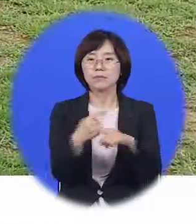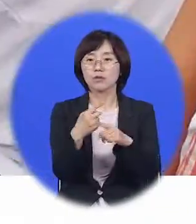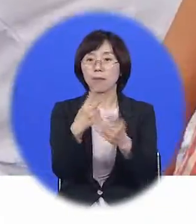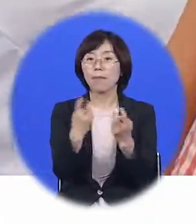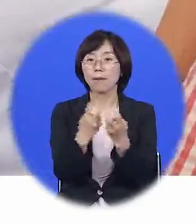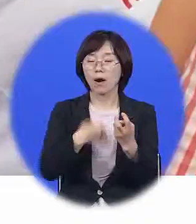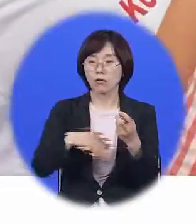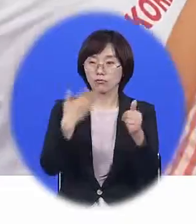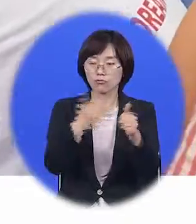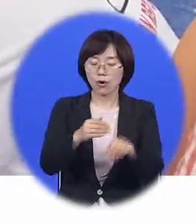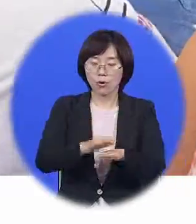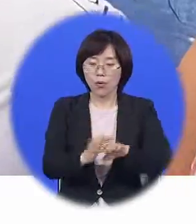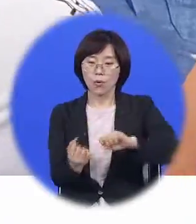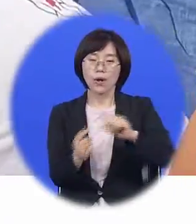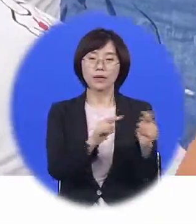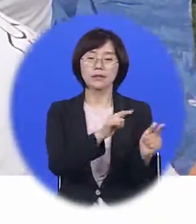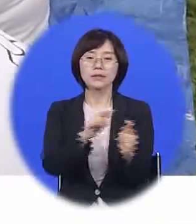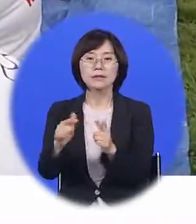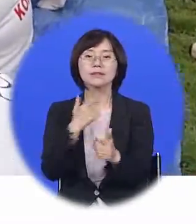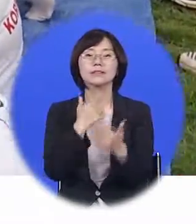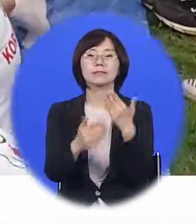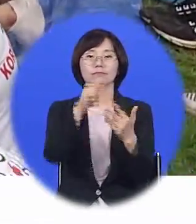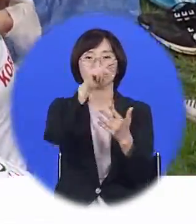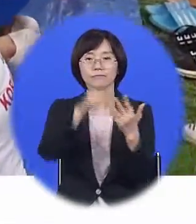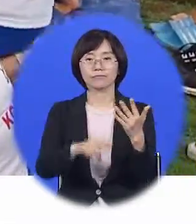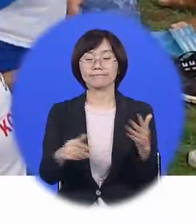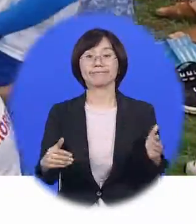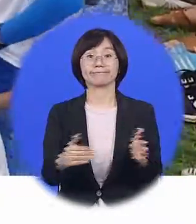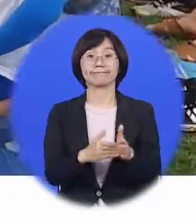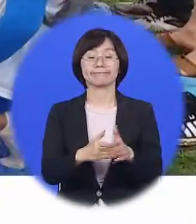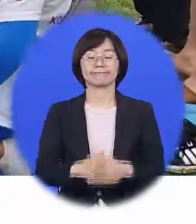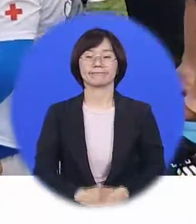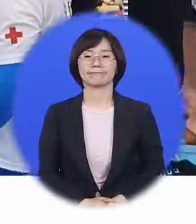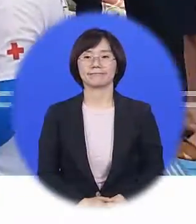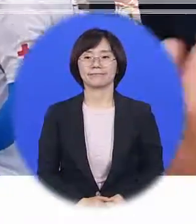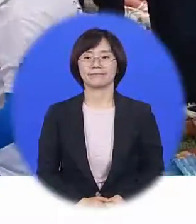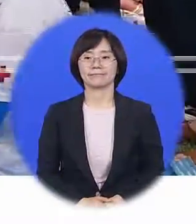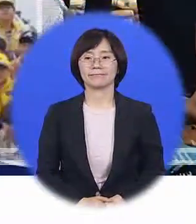시연하고 심폐소생술 등 각종 체험 프로그램을 운영했습니다.